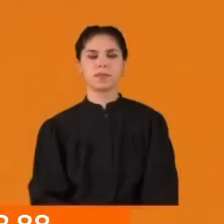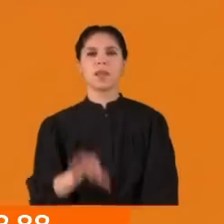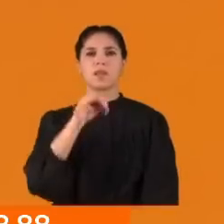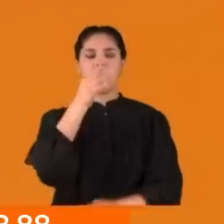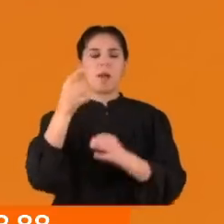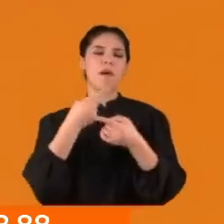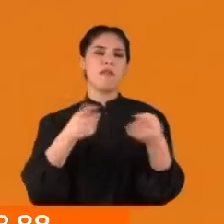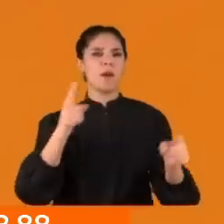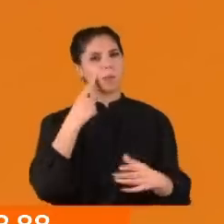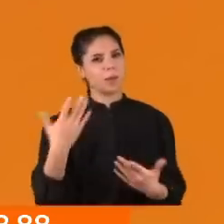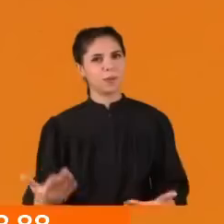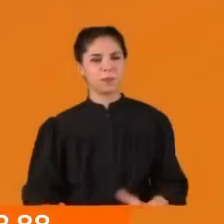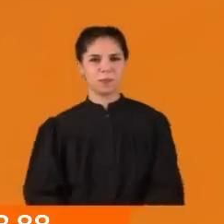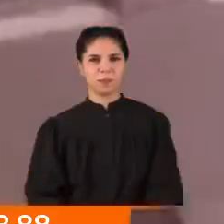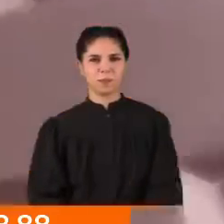Haber turuyla devam ediyoruz.